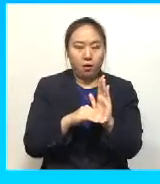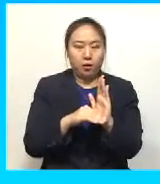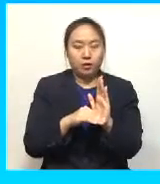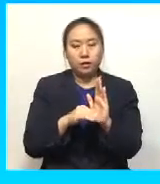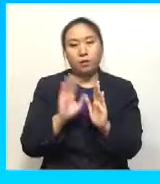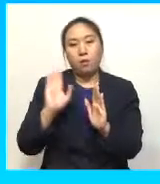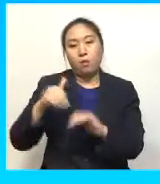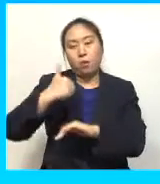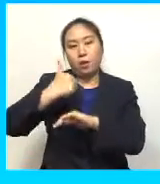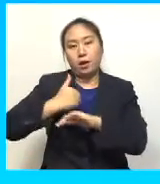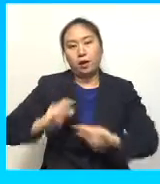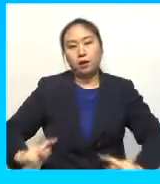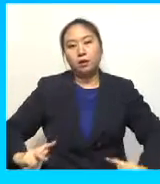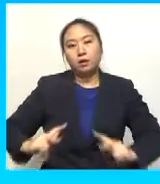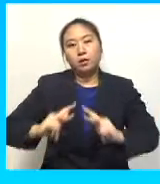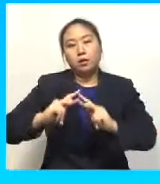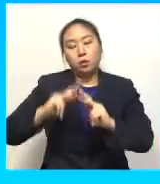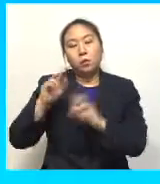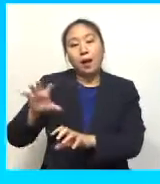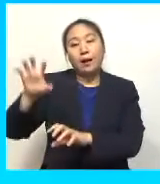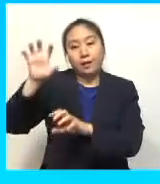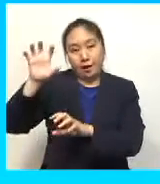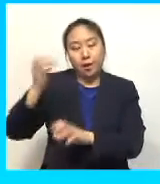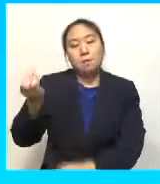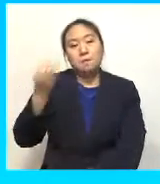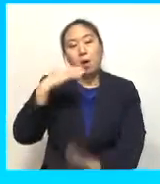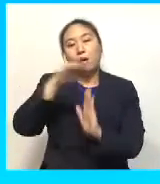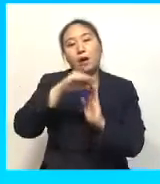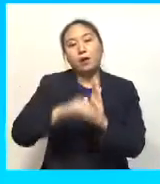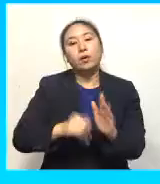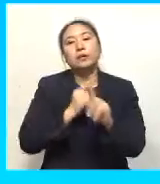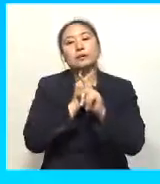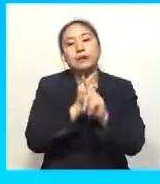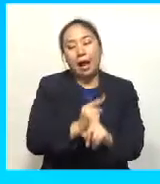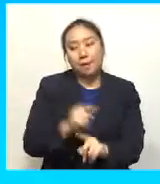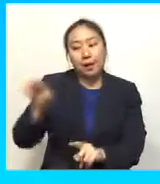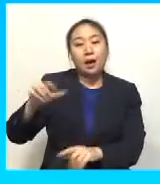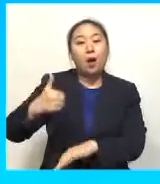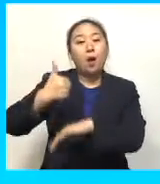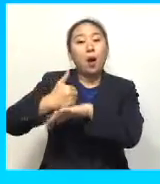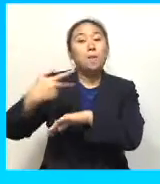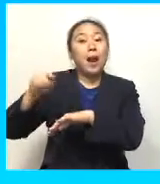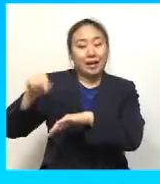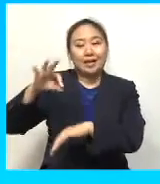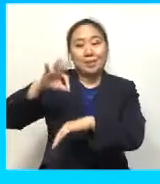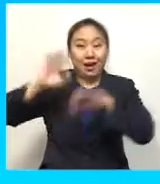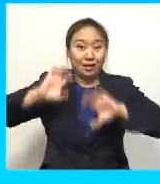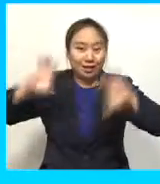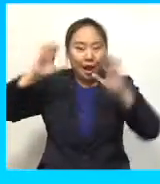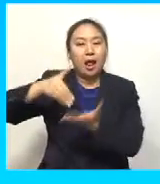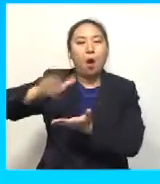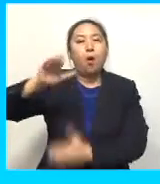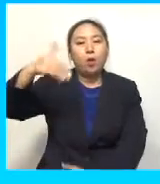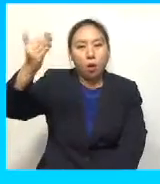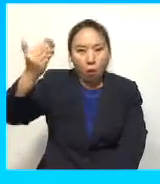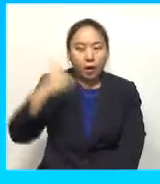พลเอกอนุพงษ์เผ่าจินดารัฐมนตรีว่าการกระทรวงมหาดไทยบอกก็คือให้ออกจากราชการไว้ก่อนแล้วก็ให้เจ้าหน้าที่ดำเนิน